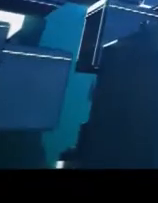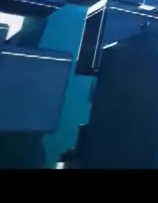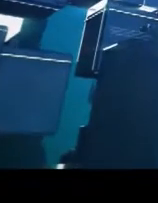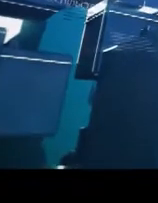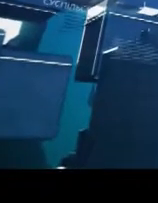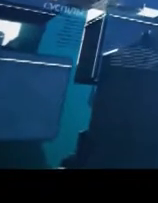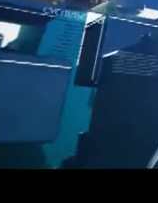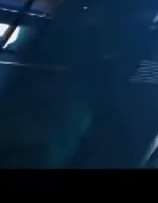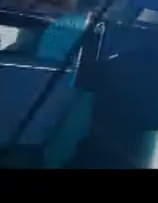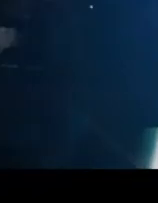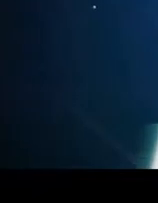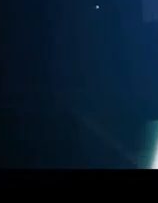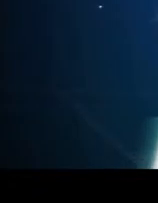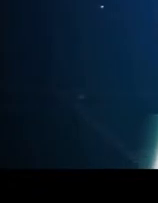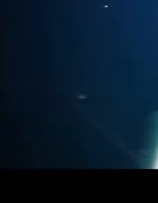Музика